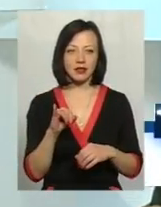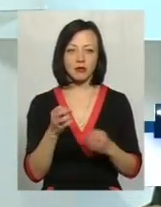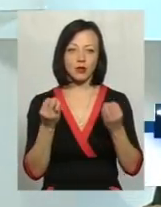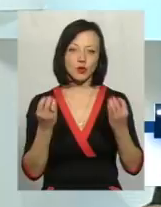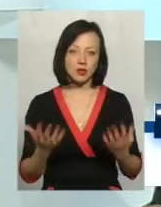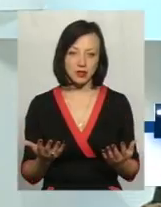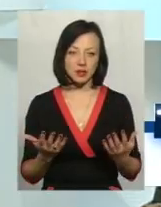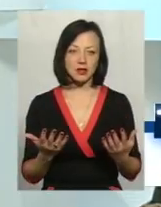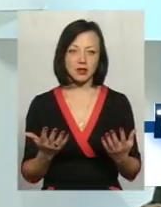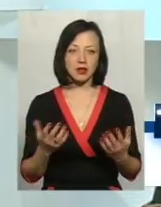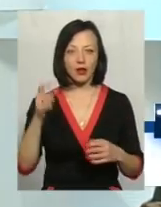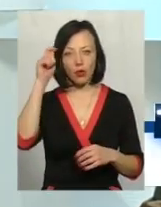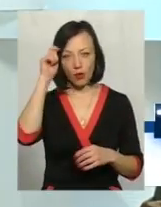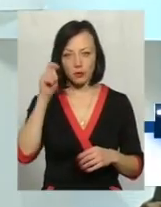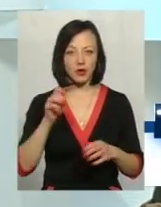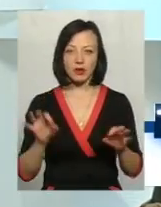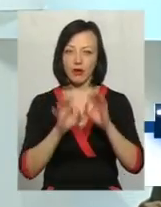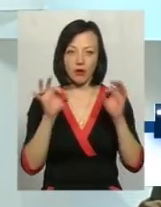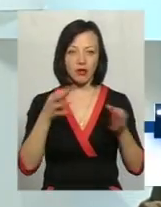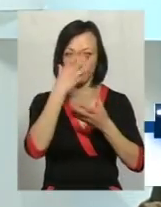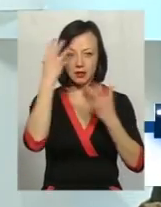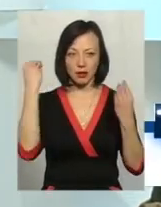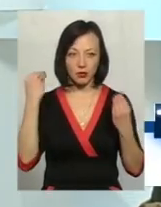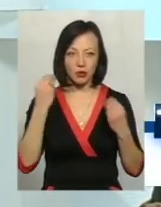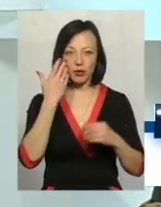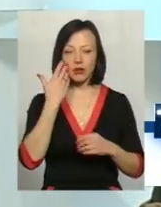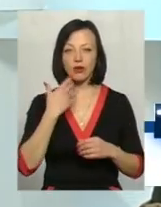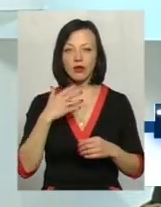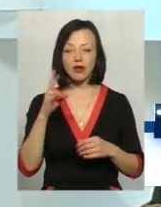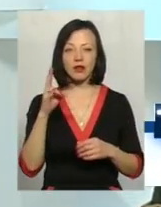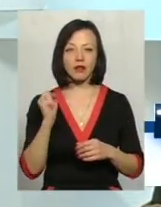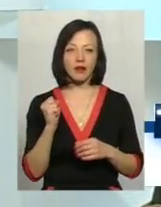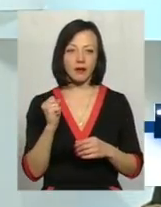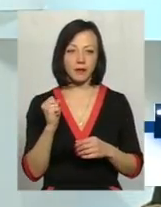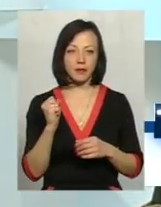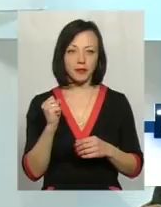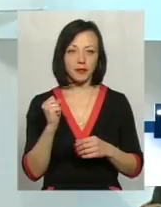прості хлопці, я ніколи не забуду, коли я на Паншері.